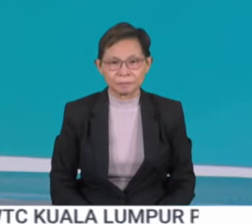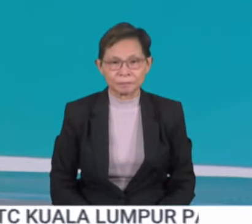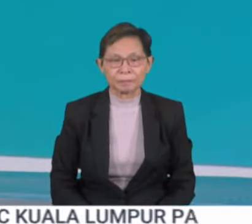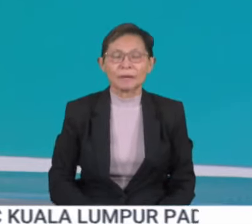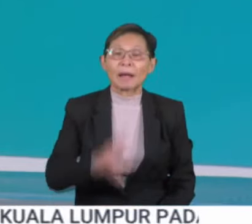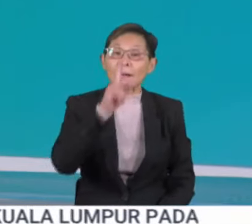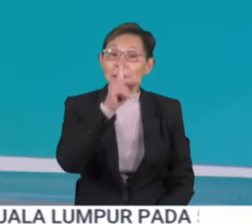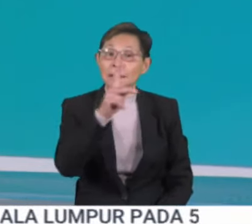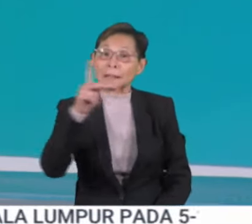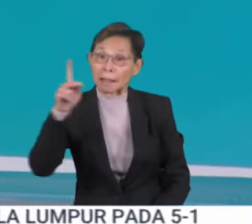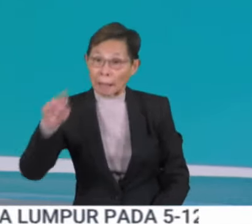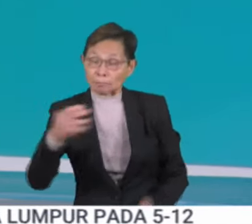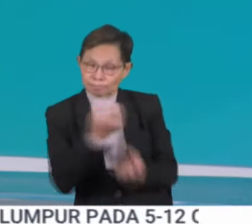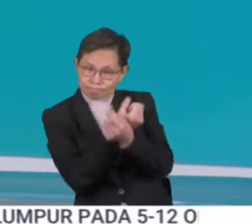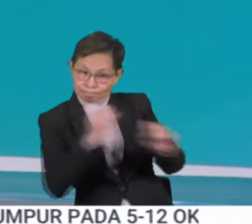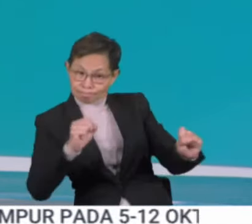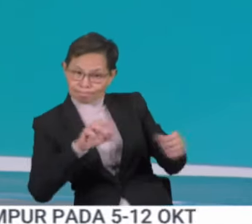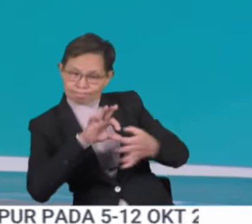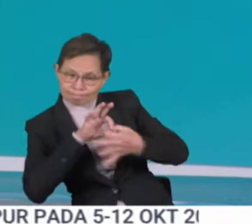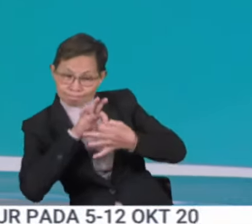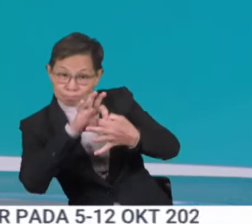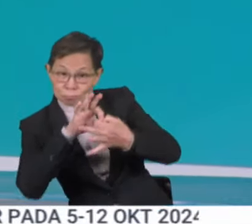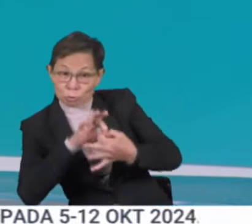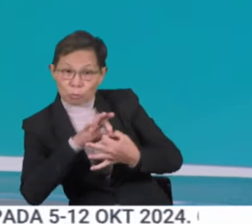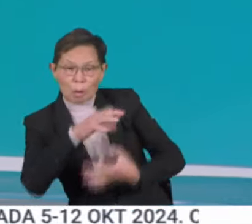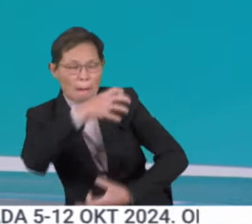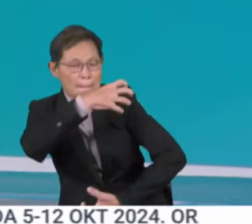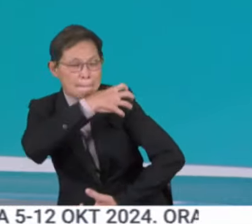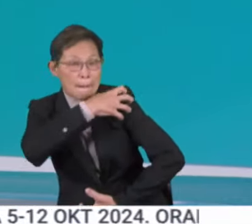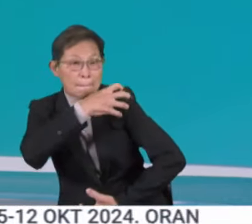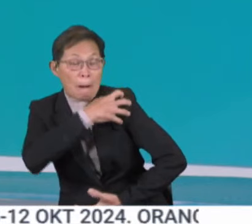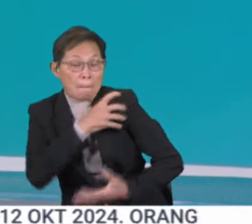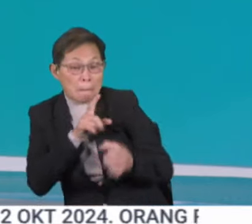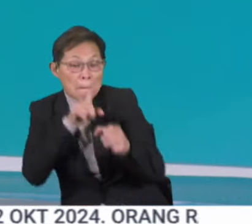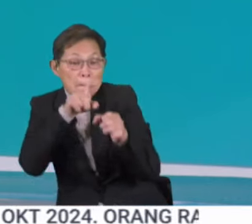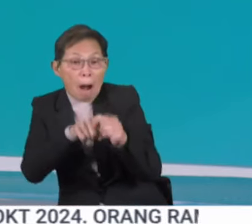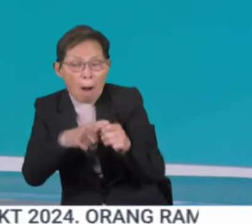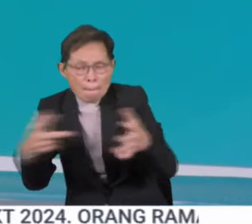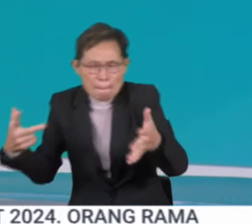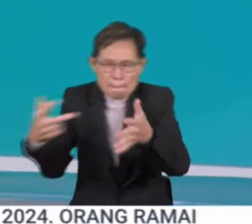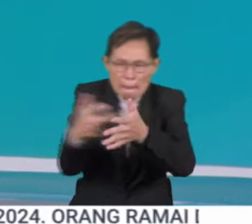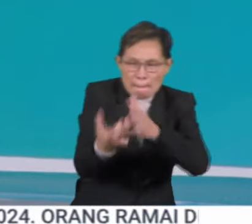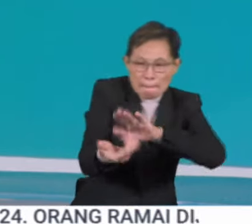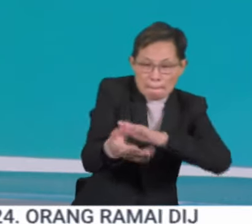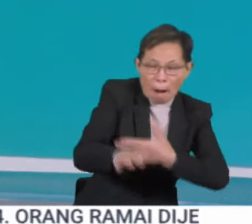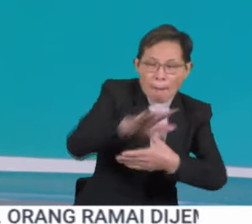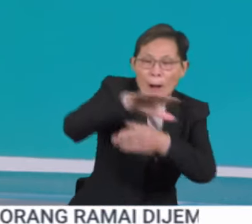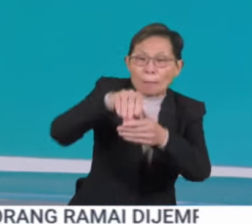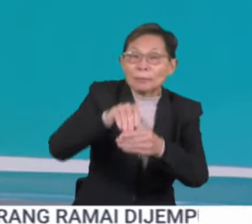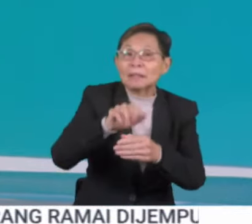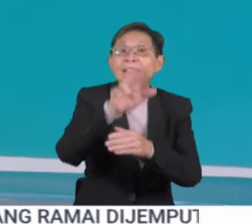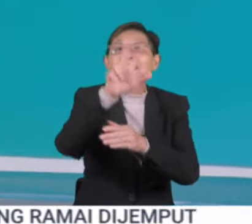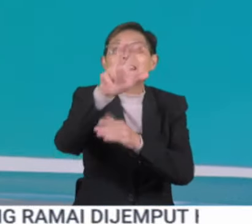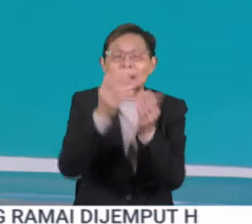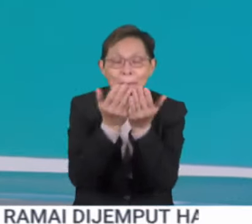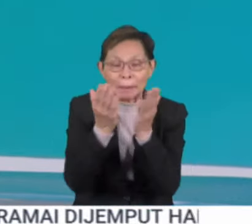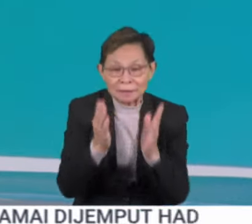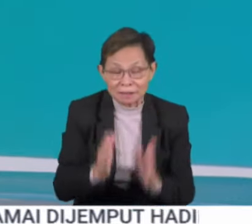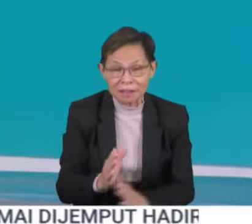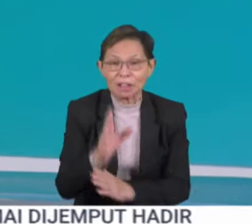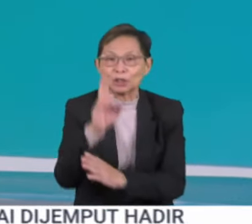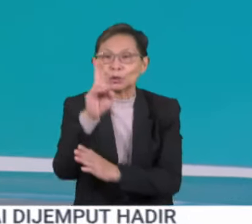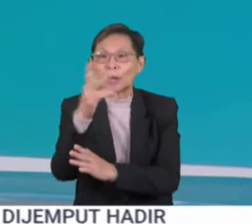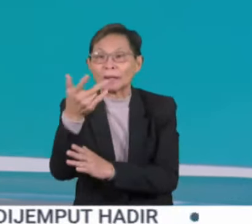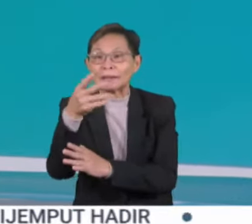Kementerian kesihatan KKM sedia bekerjasama dengan pihak berkuasa berkaitan berhubung kemalangan maut membabitkan tiga pelajar uitm dungun